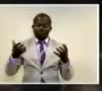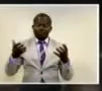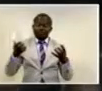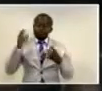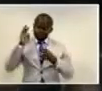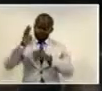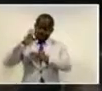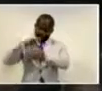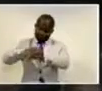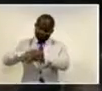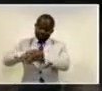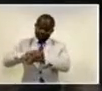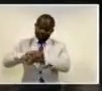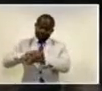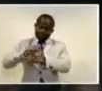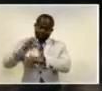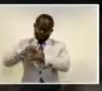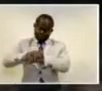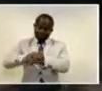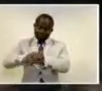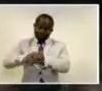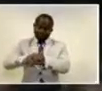tuzabageraho tuzajya